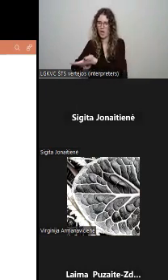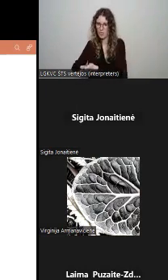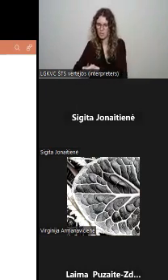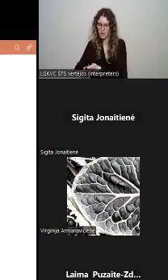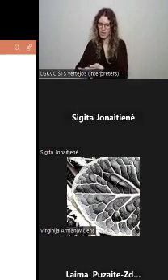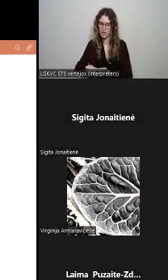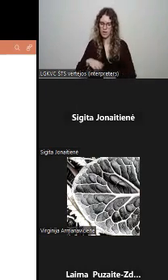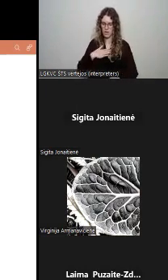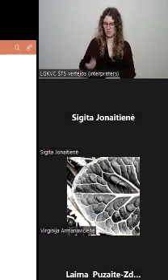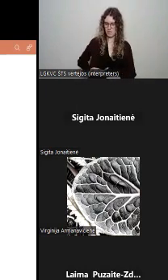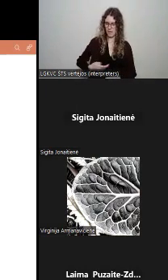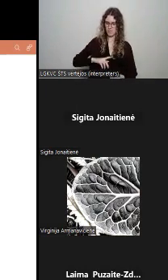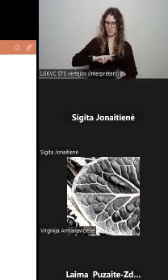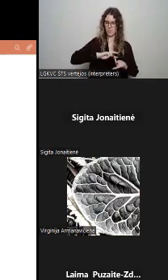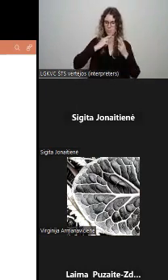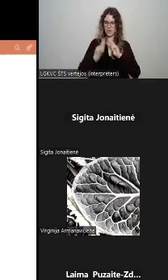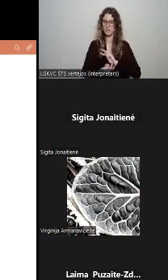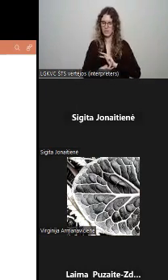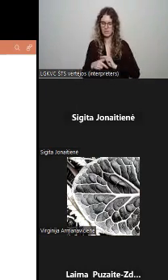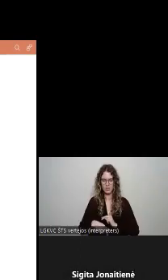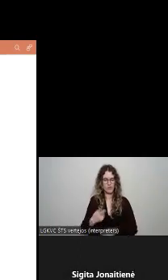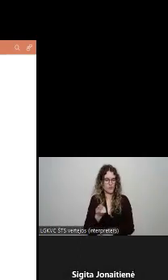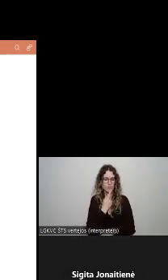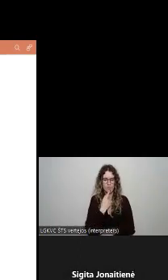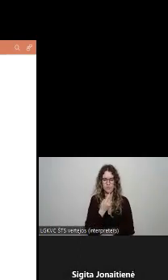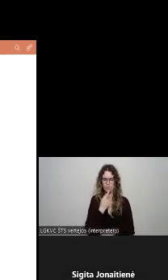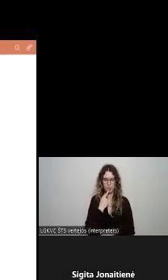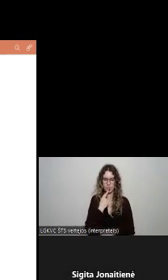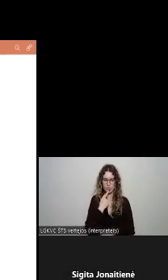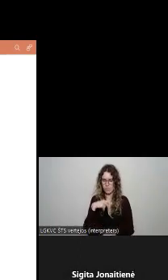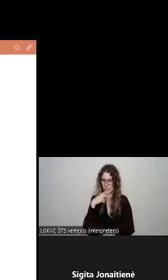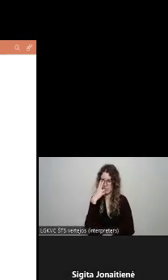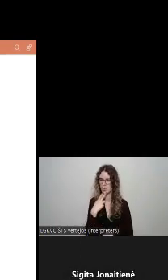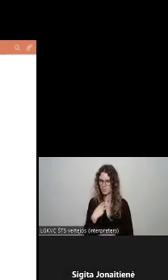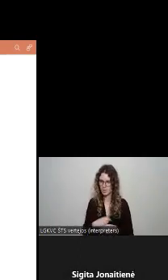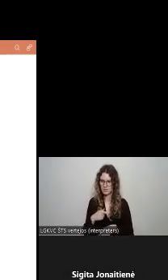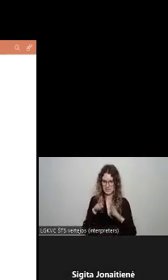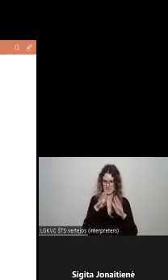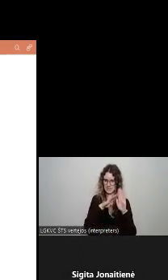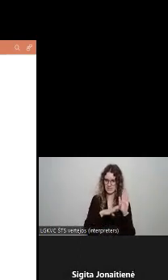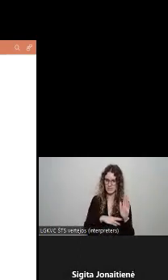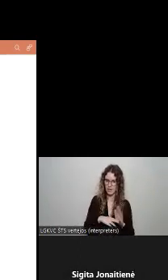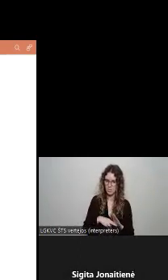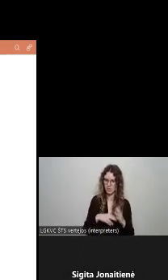pakankamai sunku jiems prisitaikyti, kadangi sistemos skiriasi ir jiems sunku